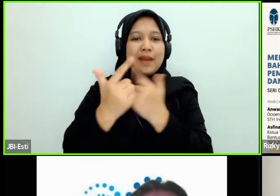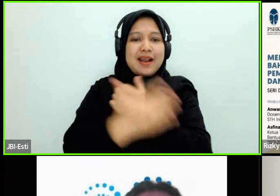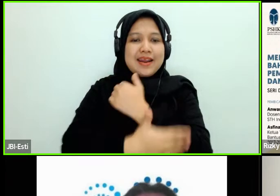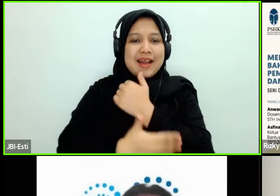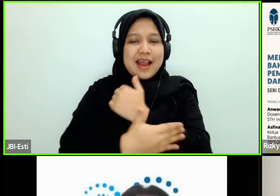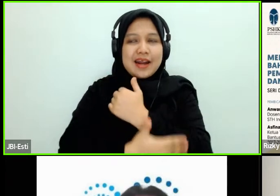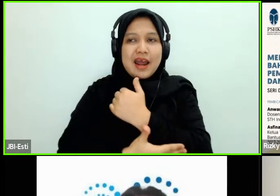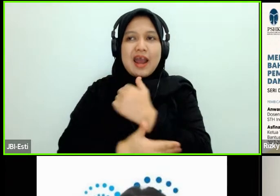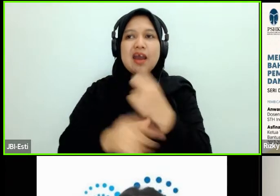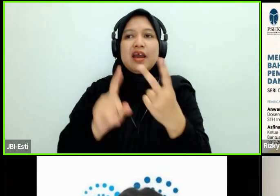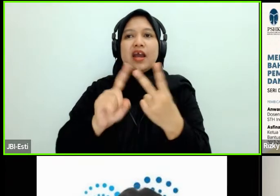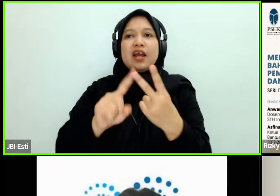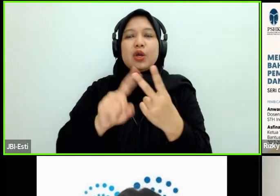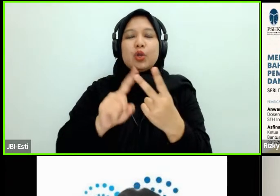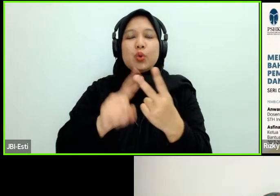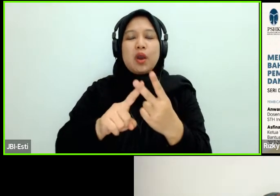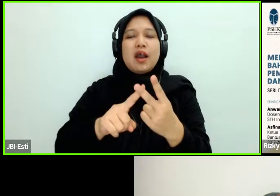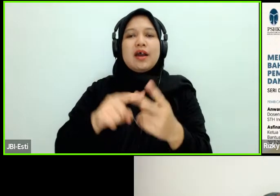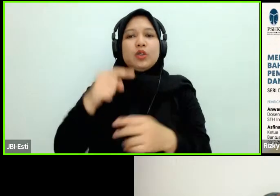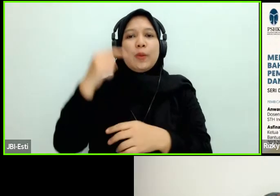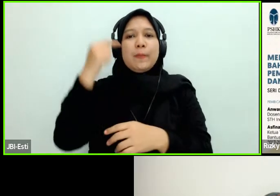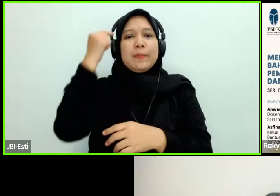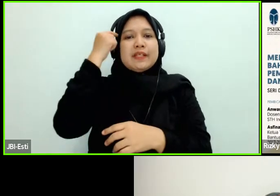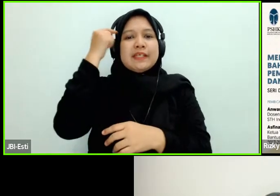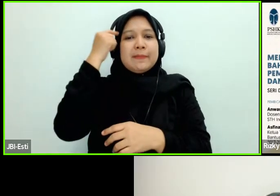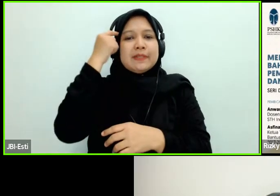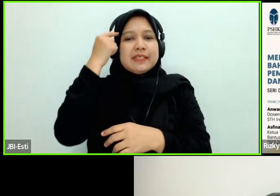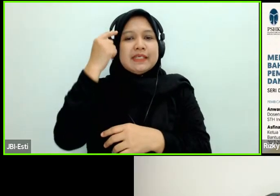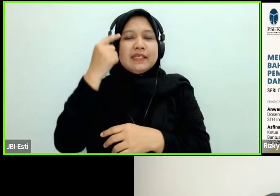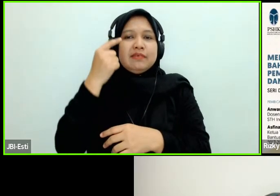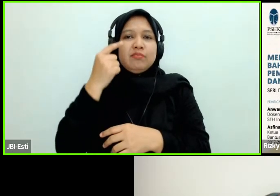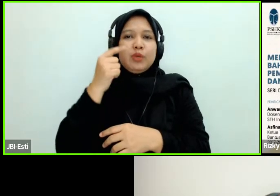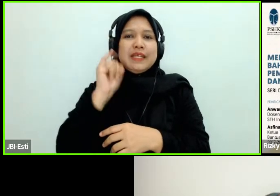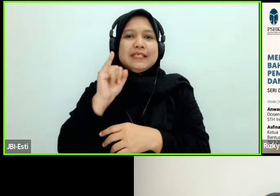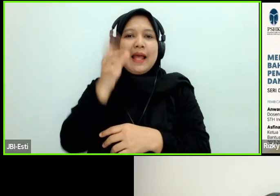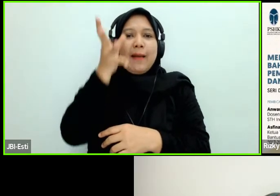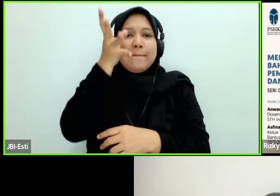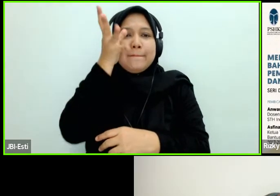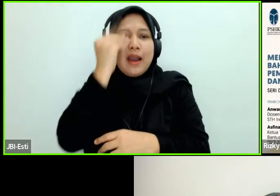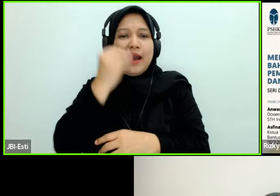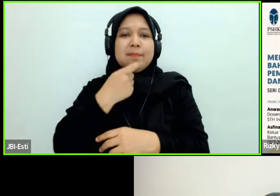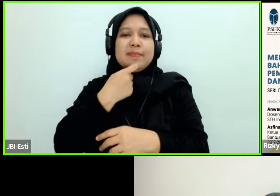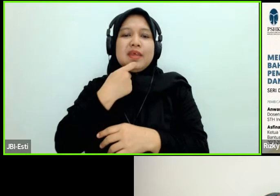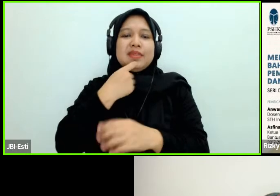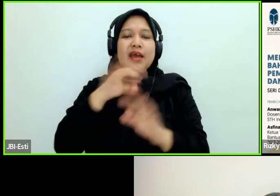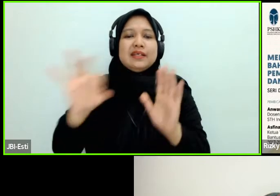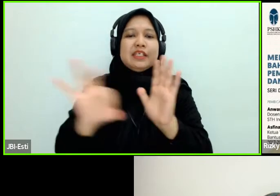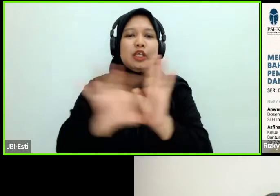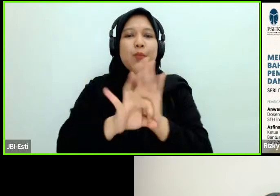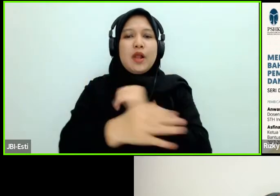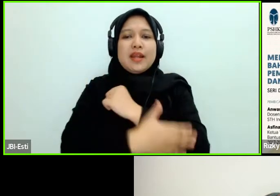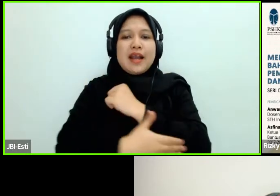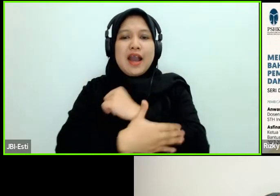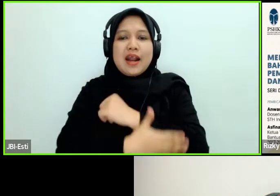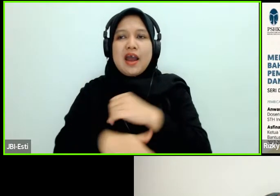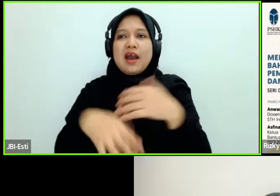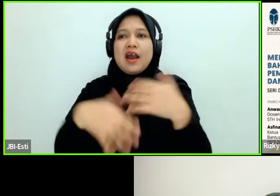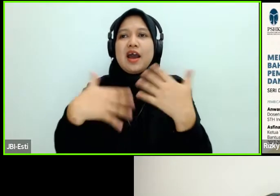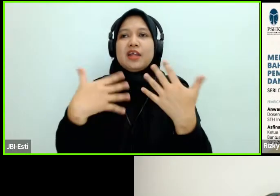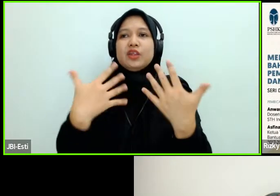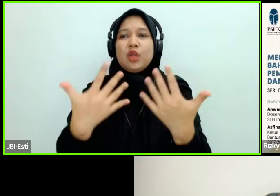apa yang dimaksud dengan simbol negara kemudian kesalahpahaman soal makna ujaran kebencian kabar bohong